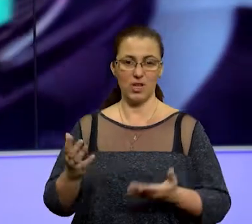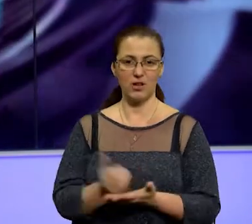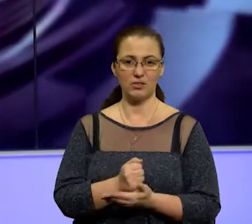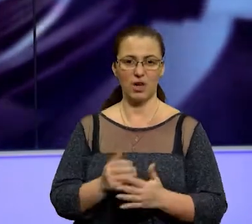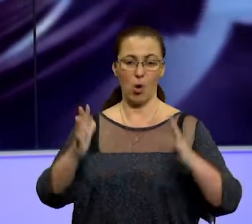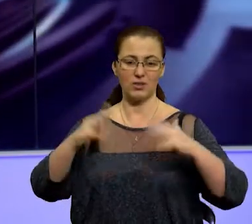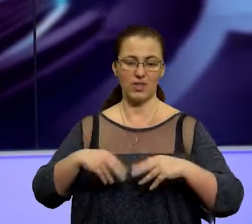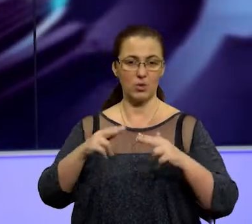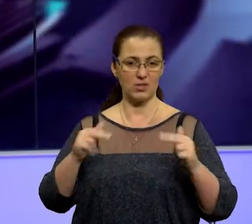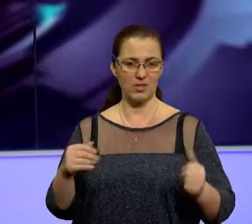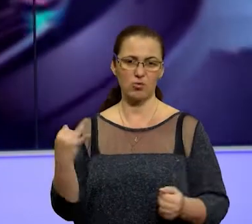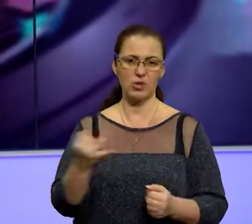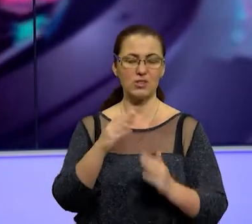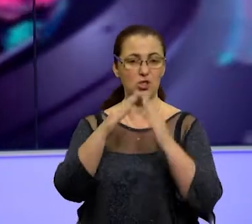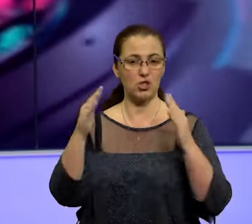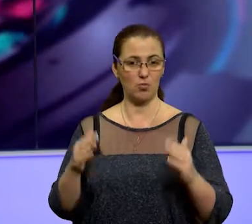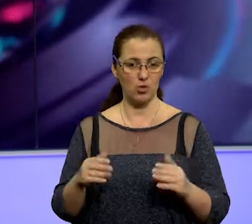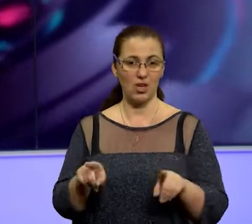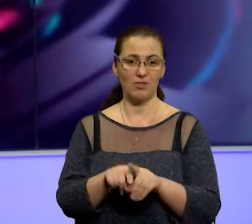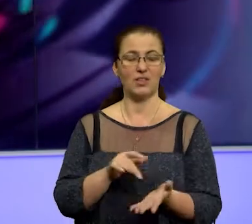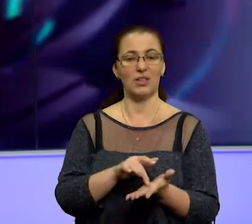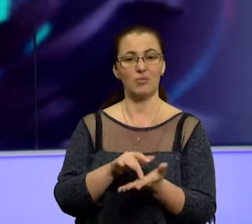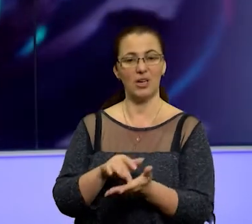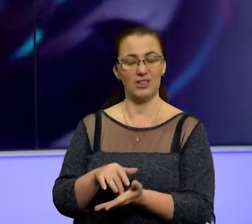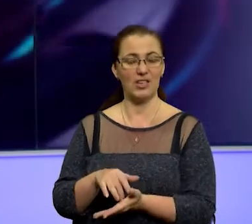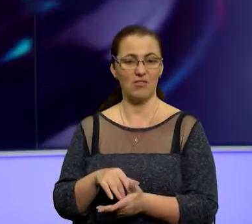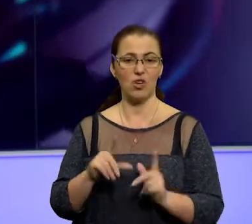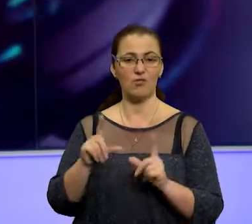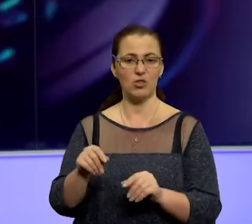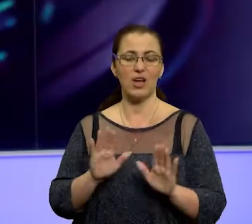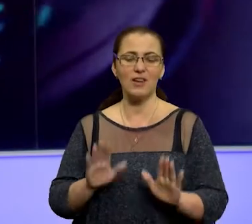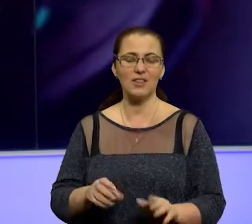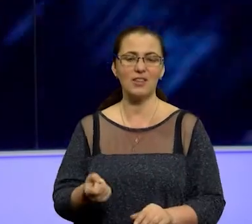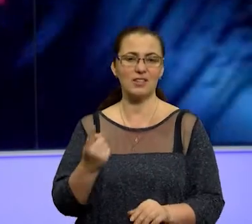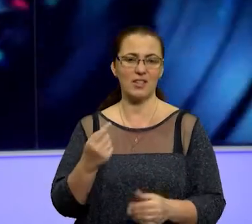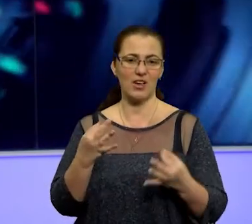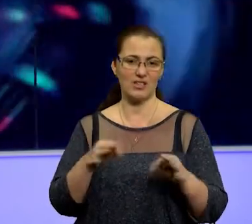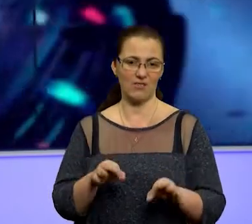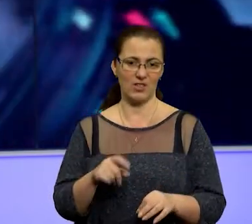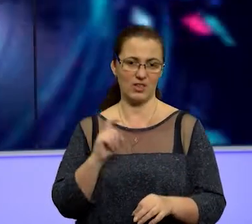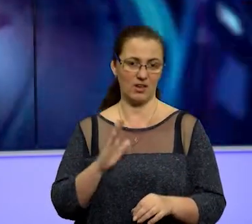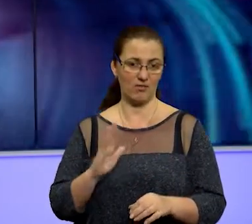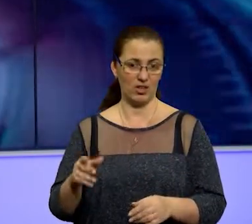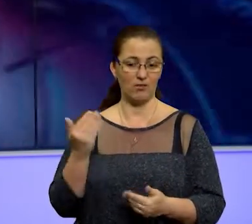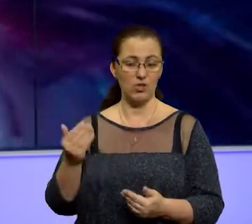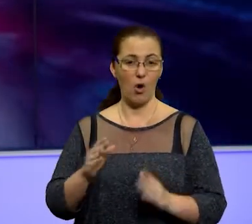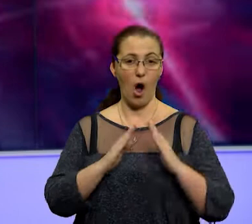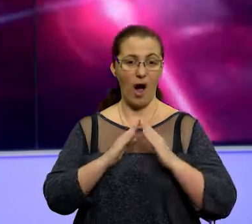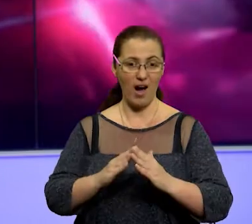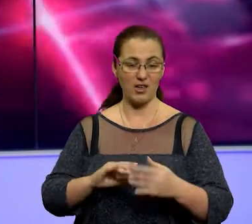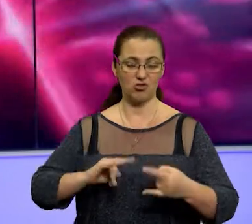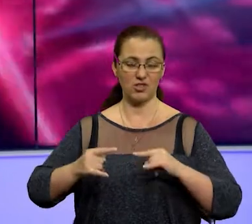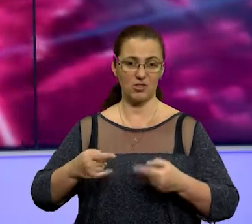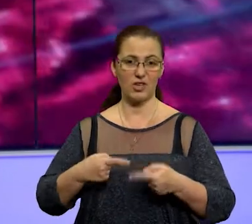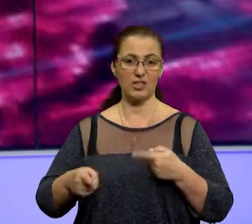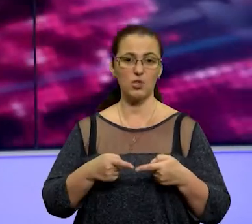замків та історичних будівель. У такі мандрівки чоловік вирушає, як тільки з'являється вільна хвилина. У його гаражі цеглини з різних